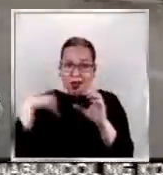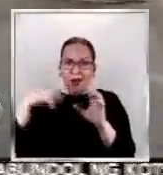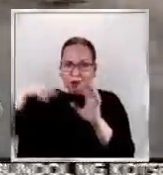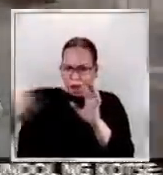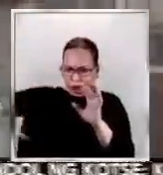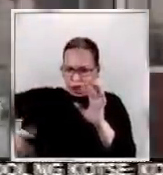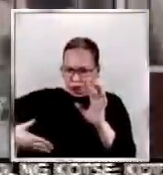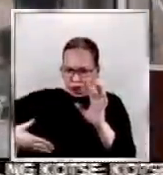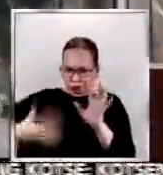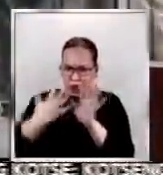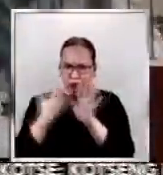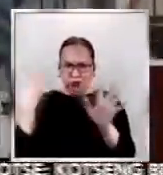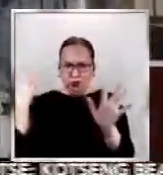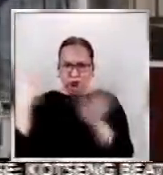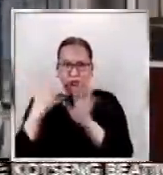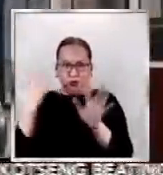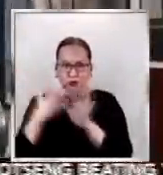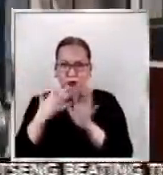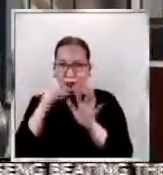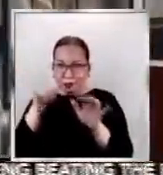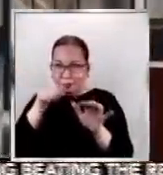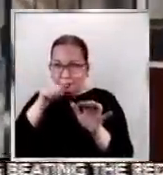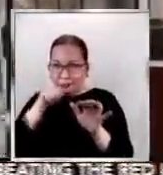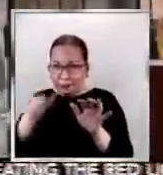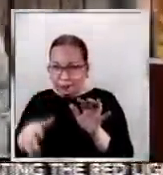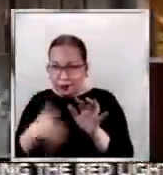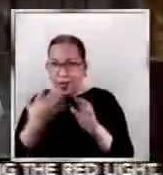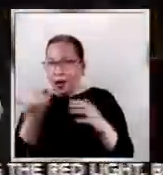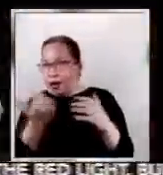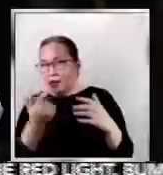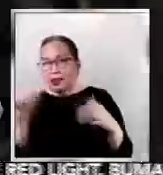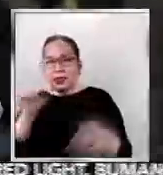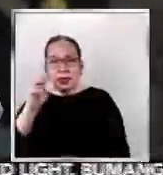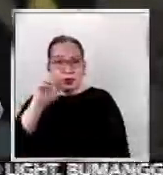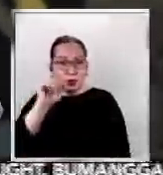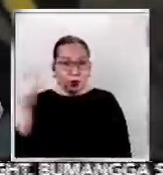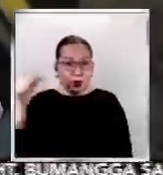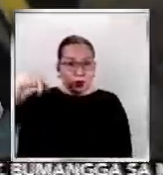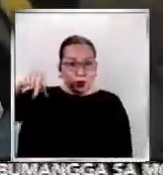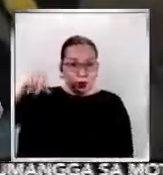Mahaba rin ang pila ng mga humabol sa deadline sa isang mall sa Quezon City.